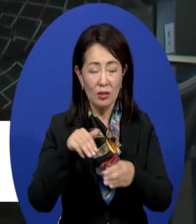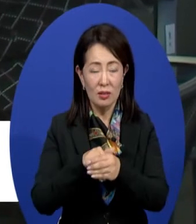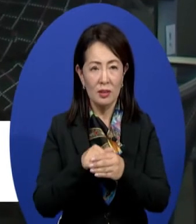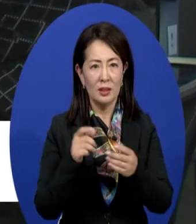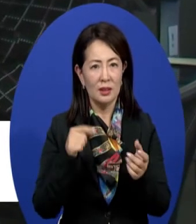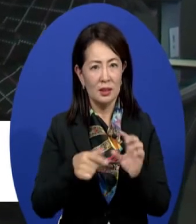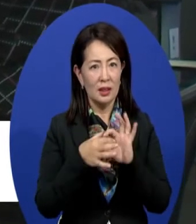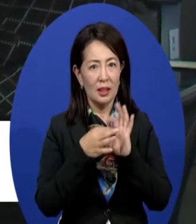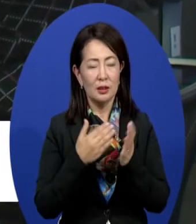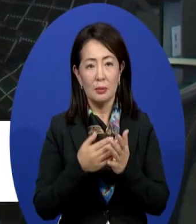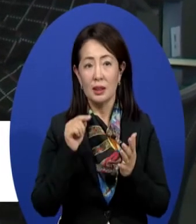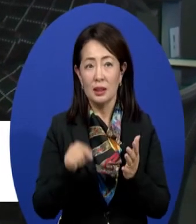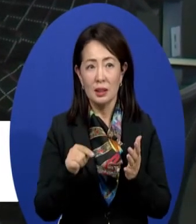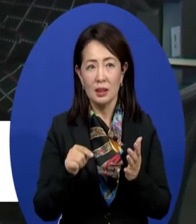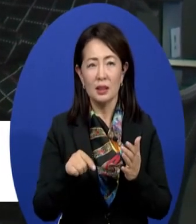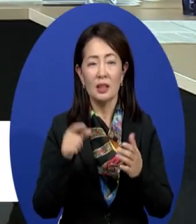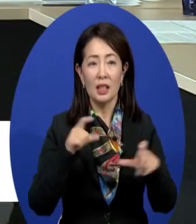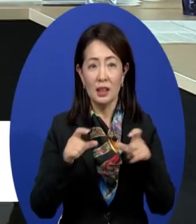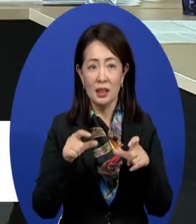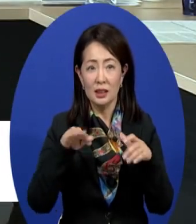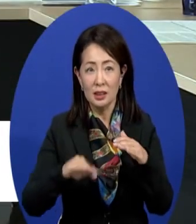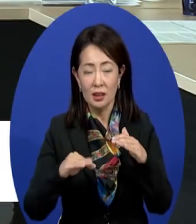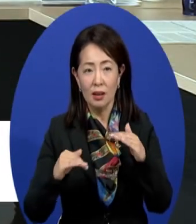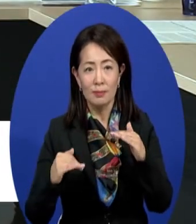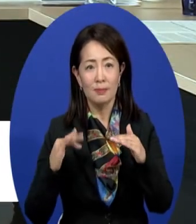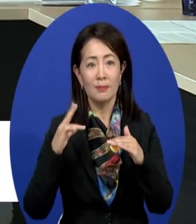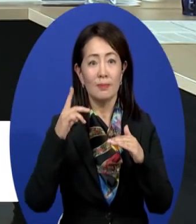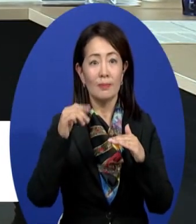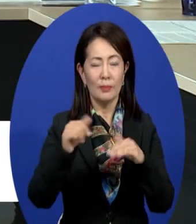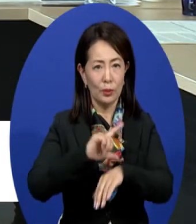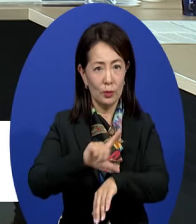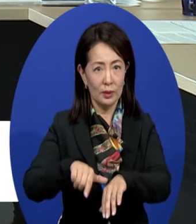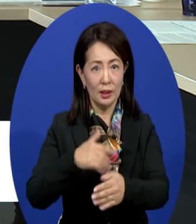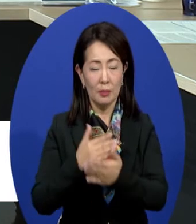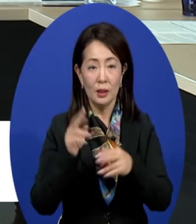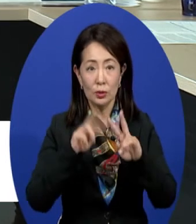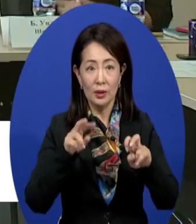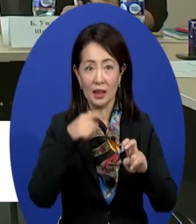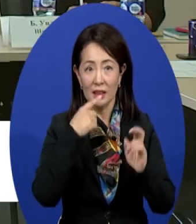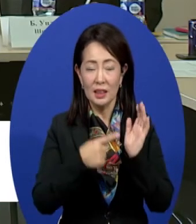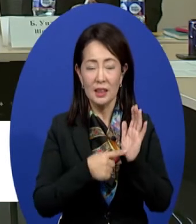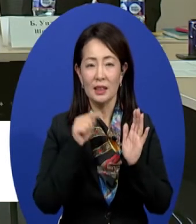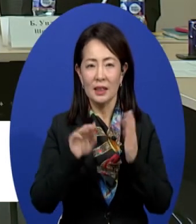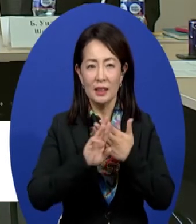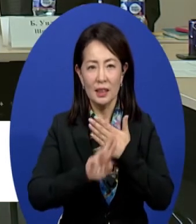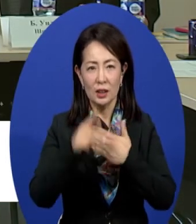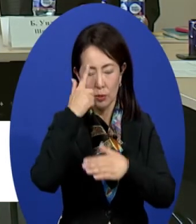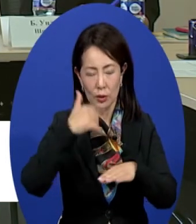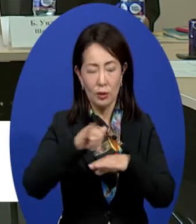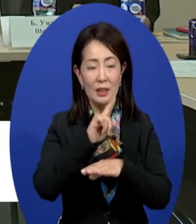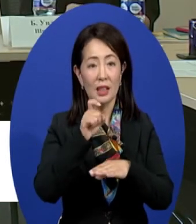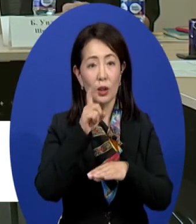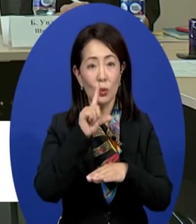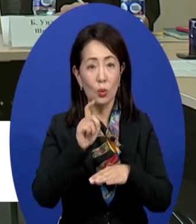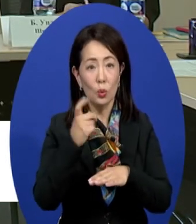гарч байна. Гэхдээ уналтанд ороод байсан эдийн засаг хэвийн байдлаар шилжих нь харьцангуй удаан байна гэдгийг судлаачид хэлж байна. Цаашид Монгол улс зээлийн хөг бууруулахын